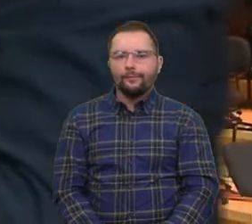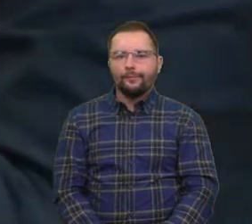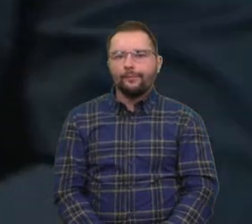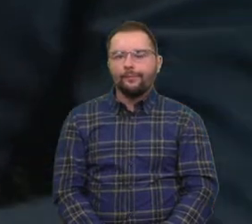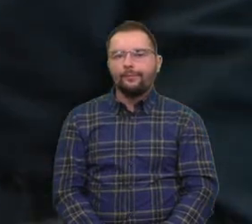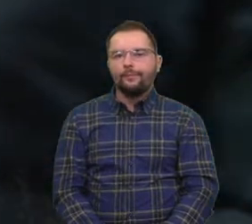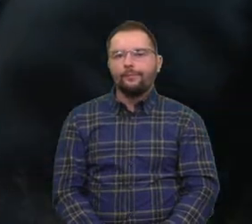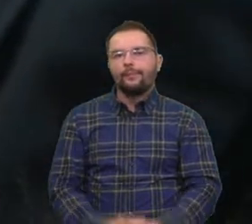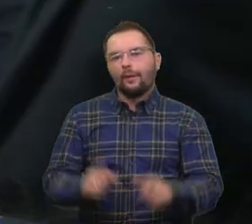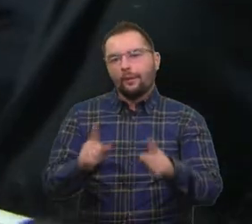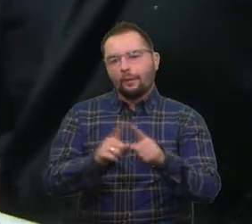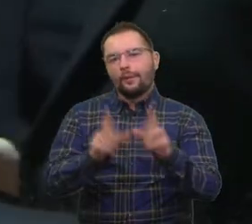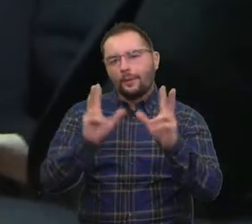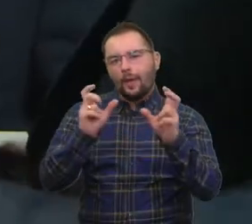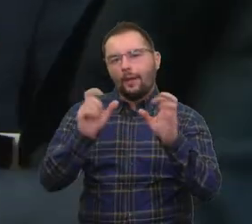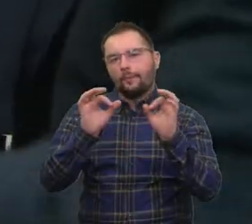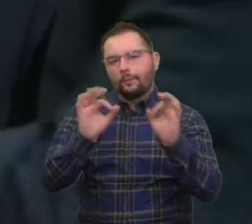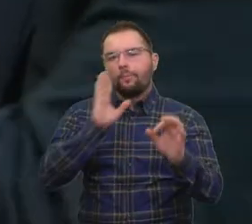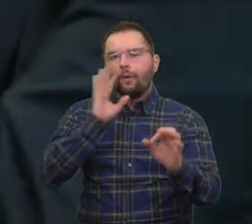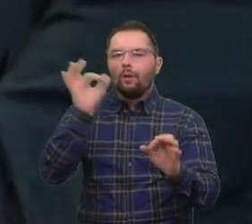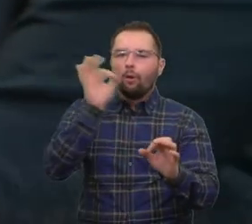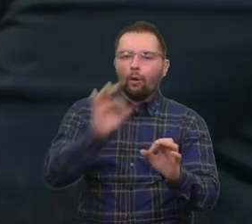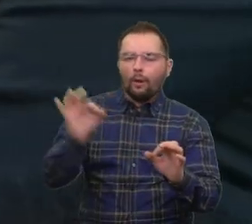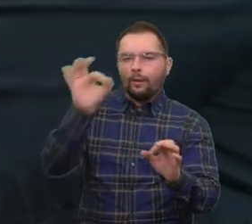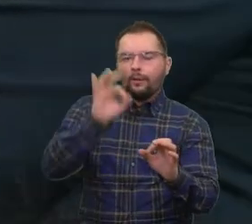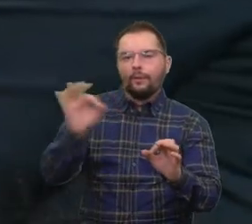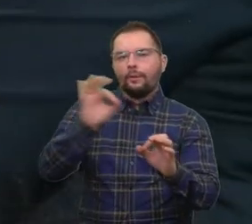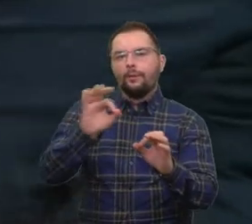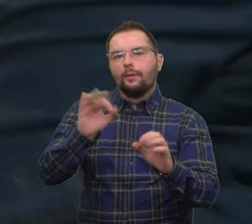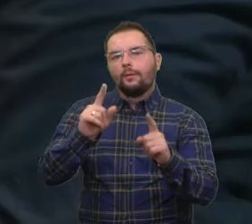I oczywiście już za moment będzie okazja ku temu, by